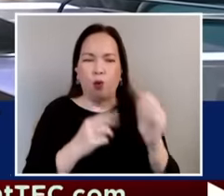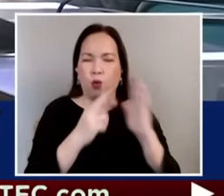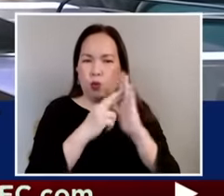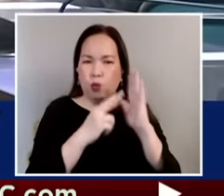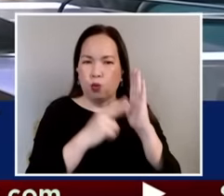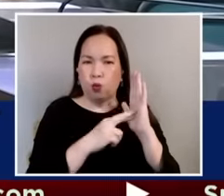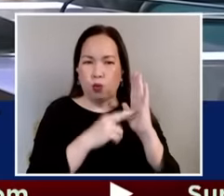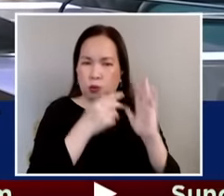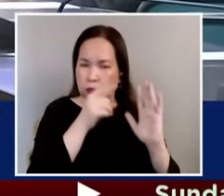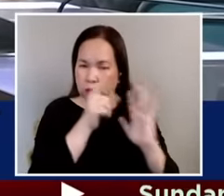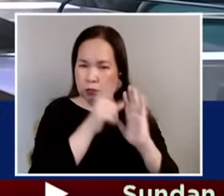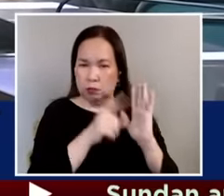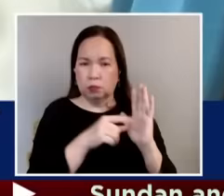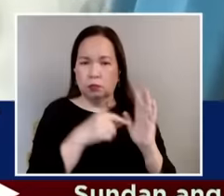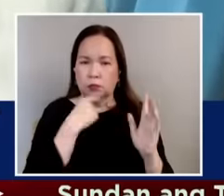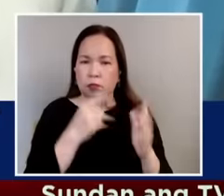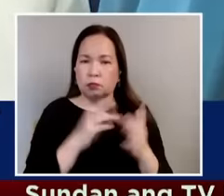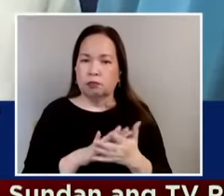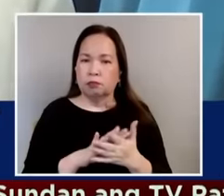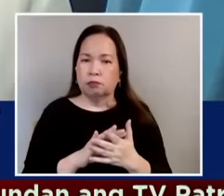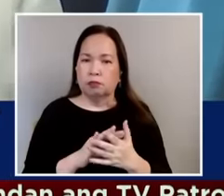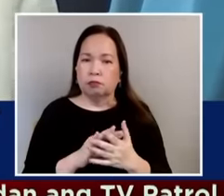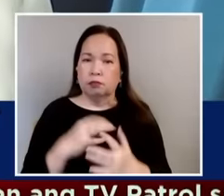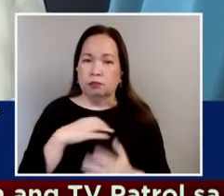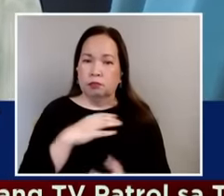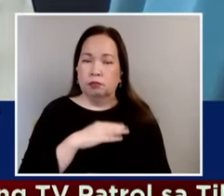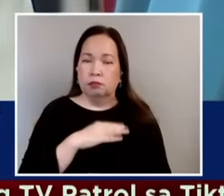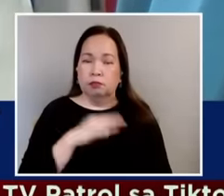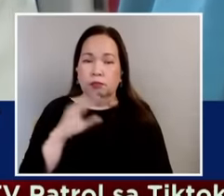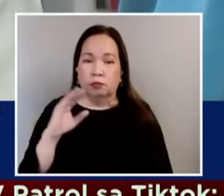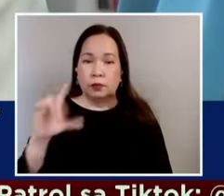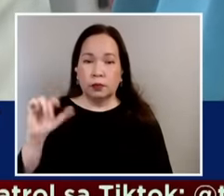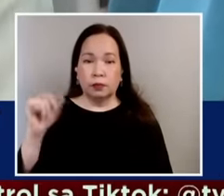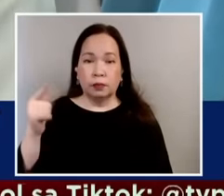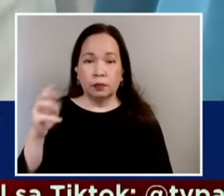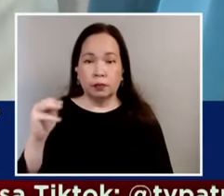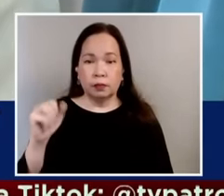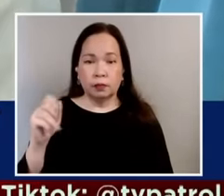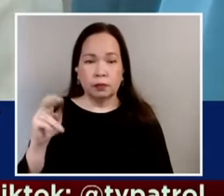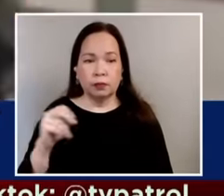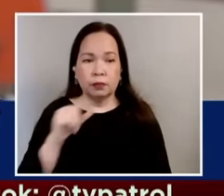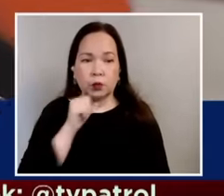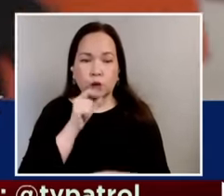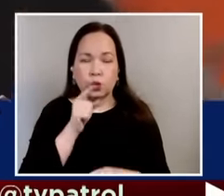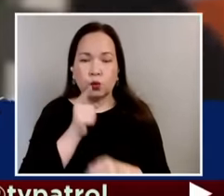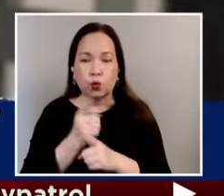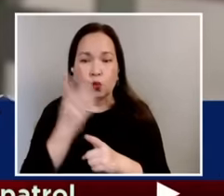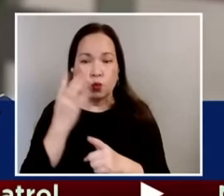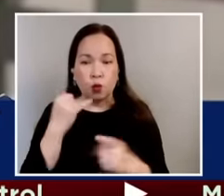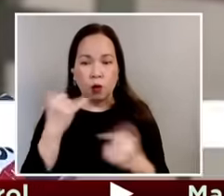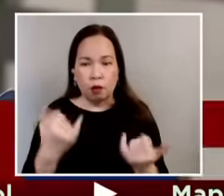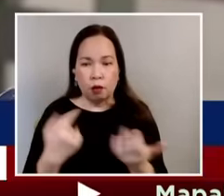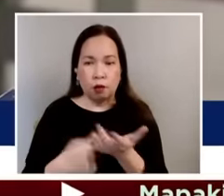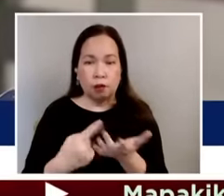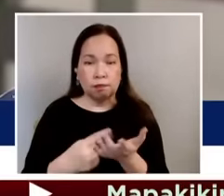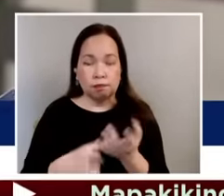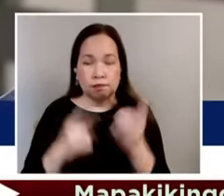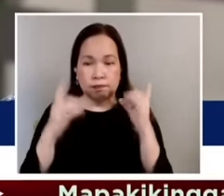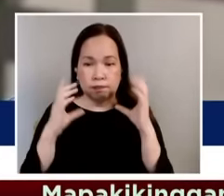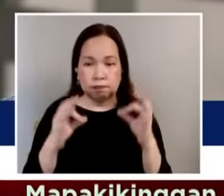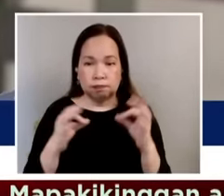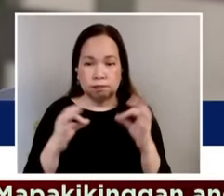Albay Representative Ed Selagman na hindi siya sigurado kung bakit ngayon tinatalakay ang mga naturang resolusyon. Meron din akong hinala,